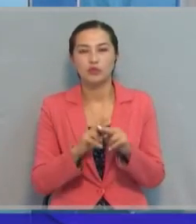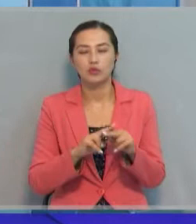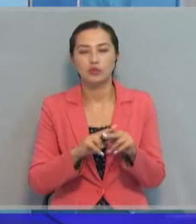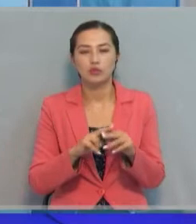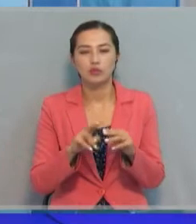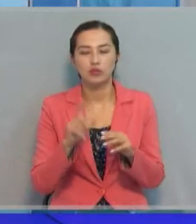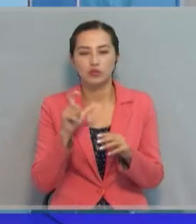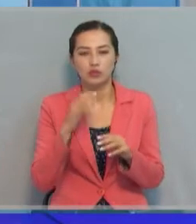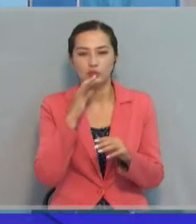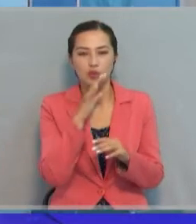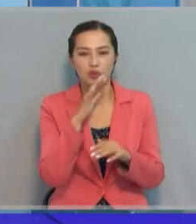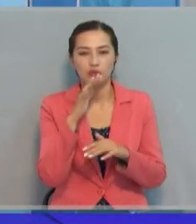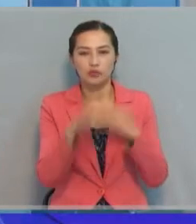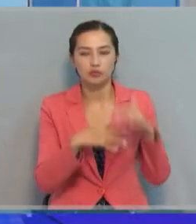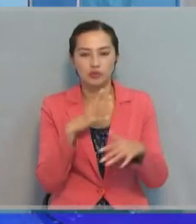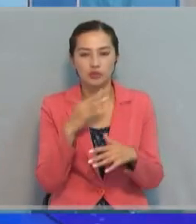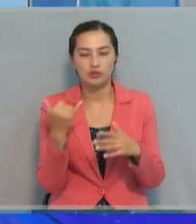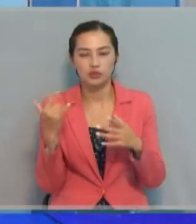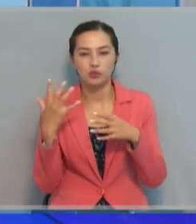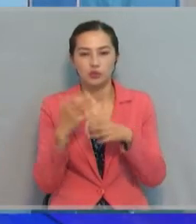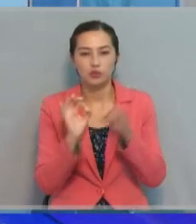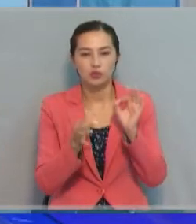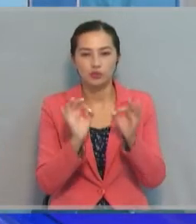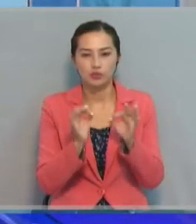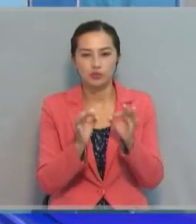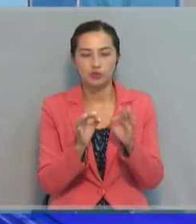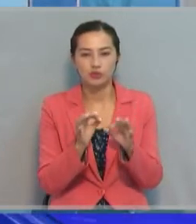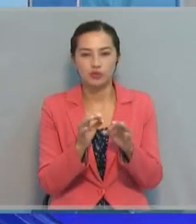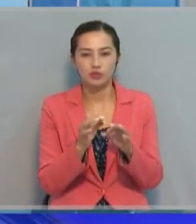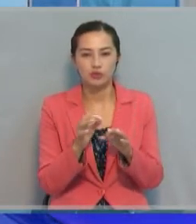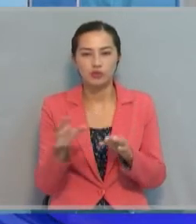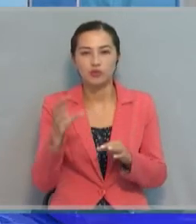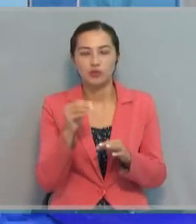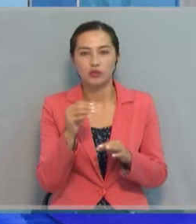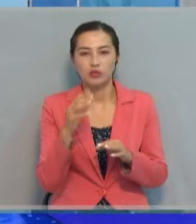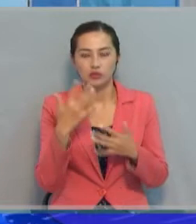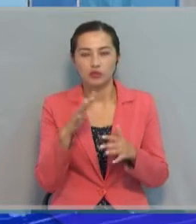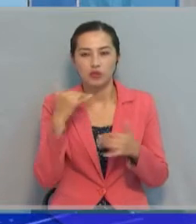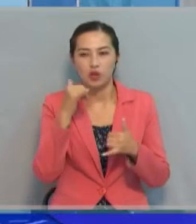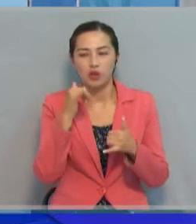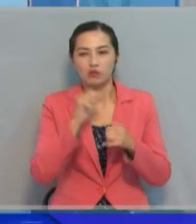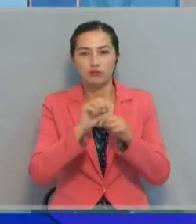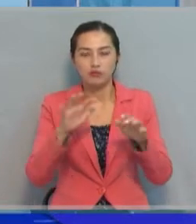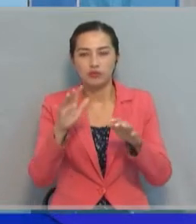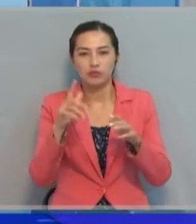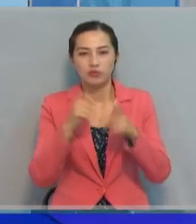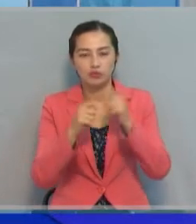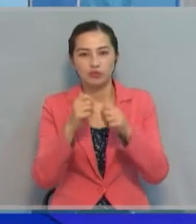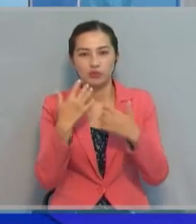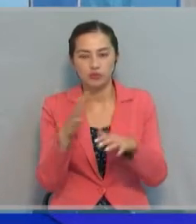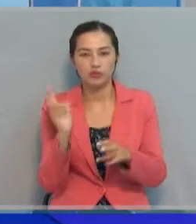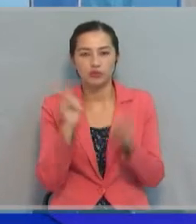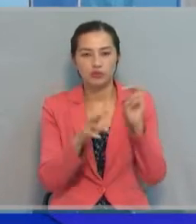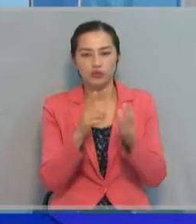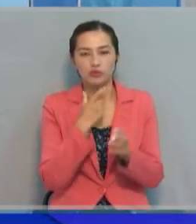жетті бірталай адам болған, қазір енді сиретіліп жатыр. Мал жан жайғасын келеді. Сайлау танысы өтіп жатыр. Үш кандидат